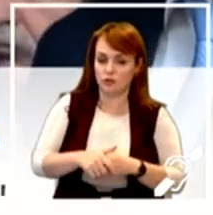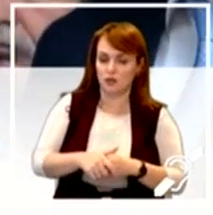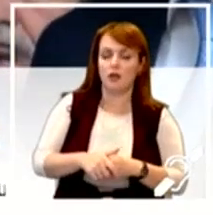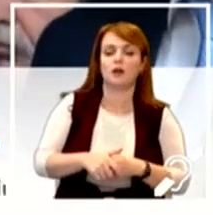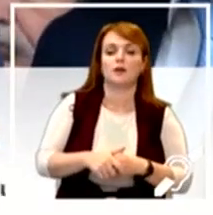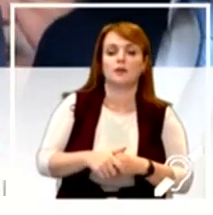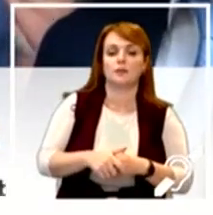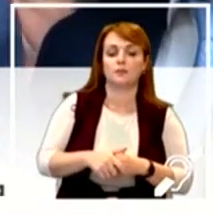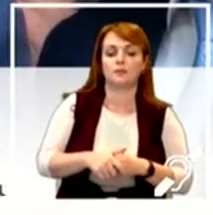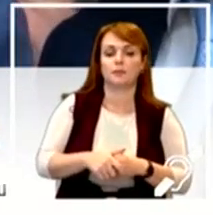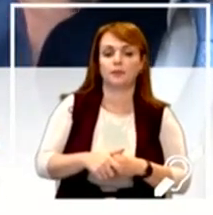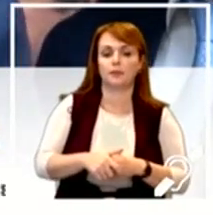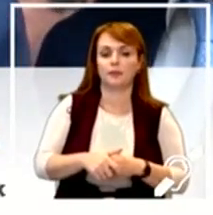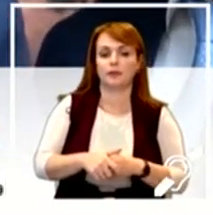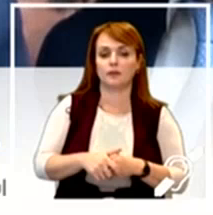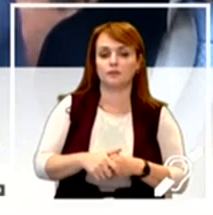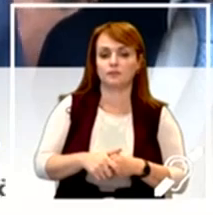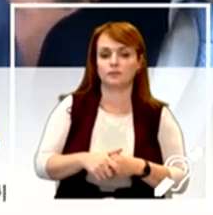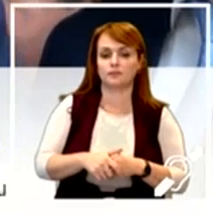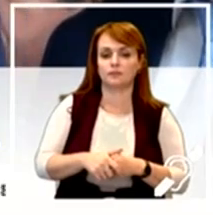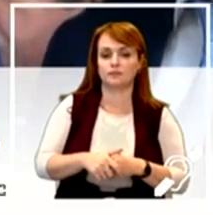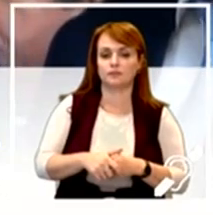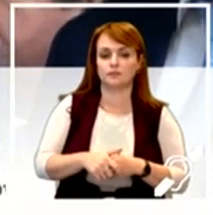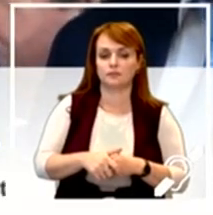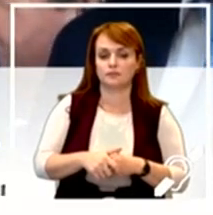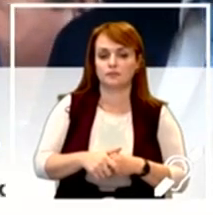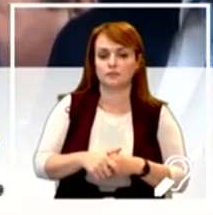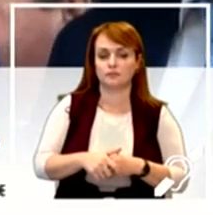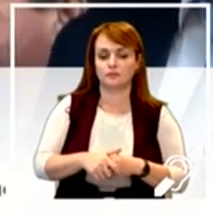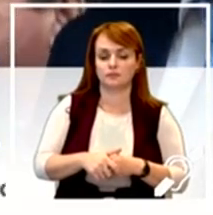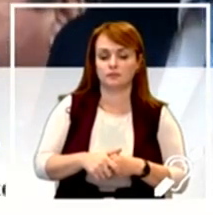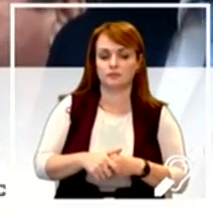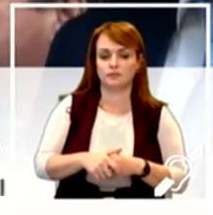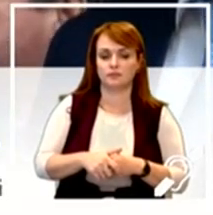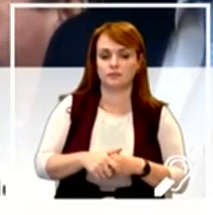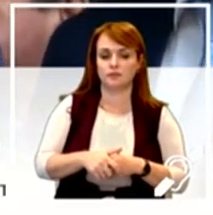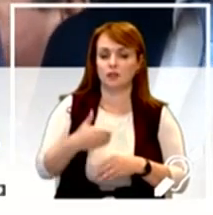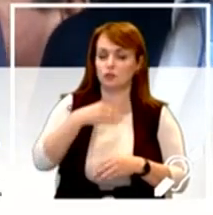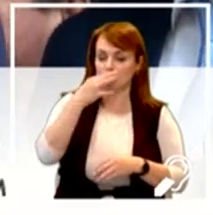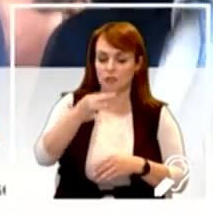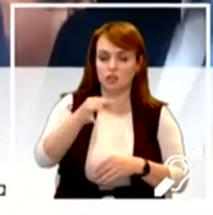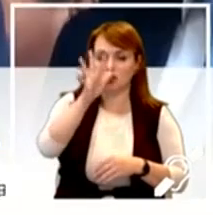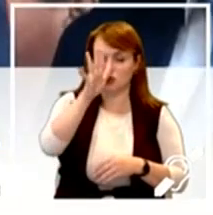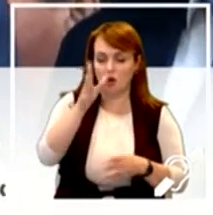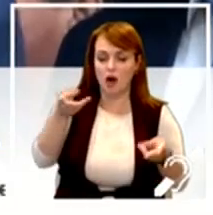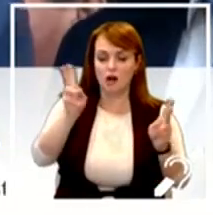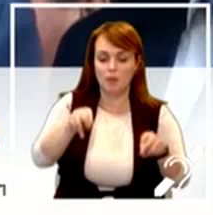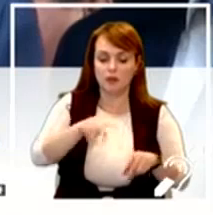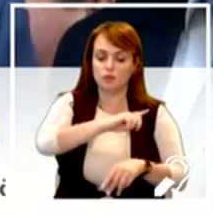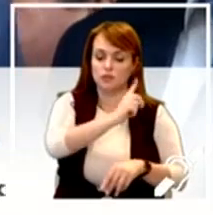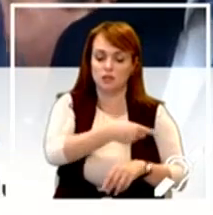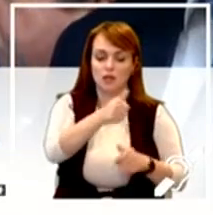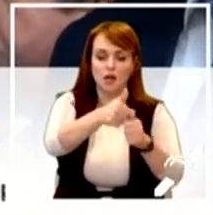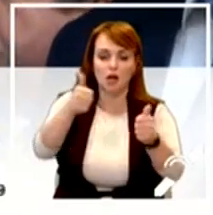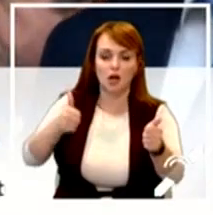Chișinăului, atunci vom constata că Chișinău a rămas cu mult în urmă. Angajamentul